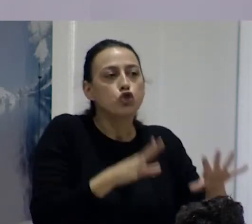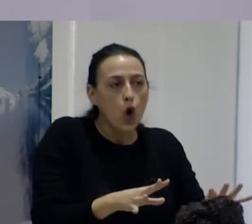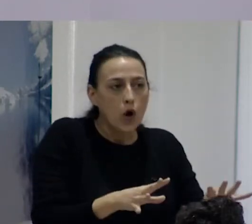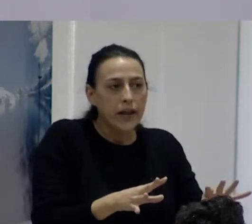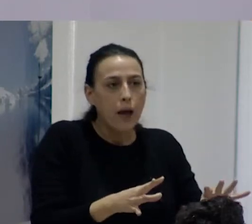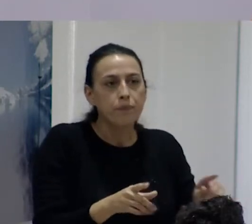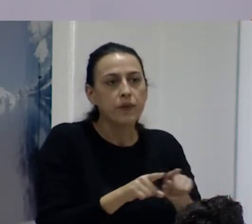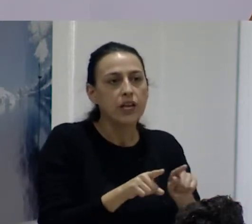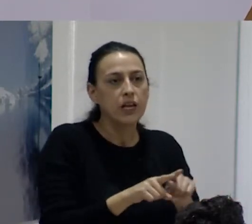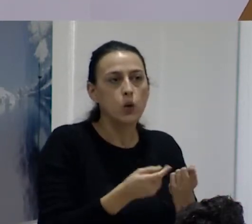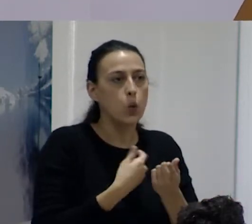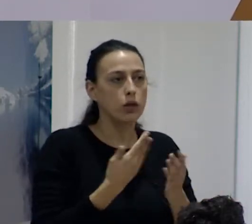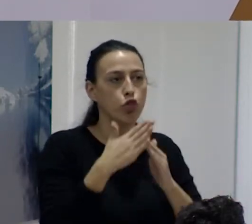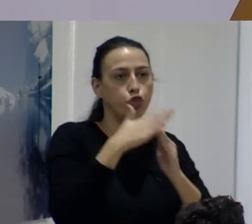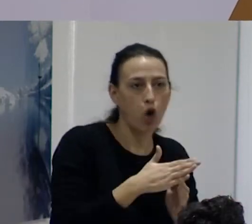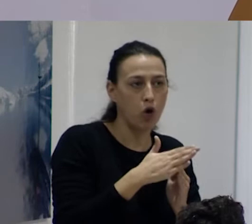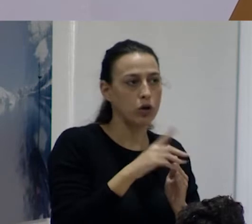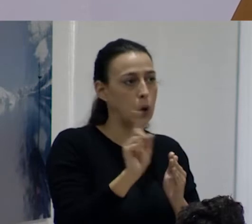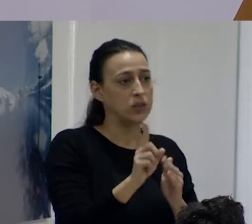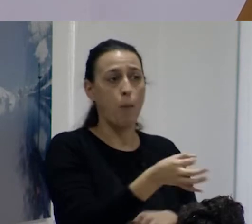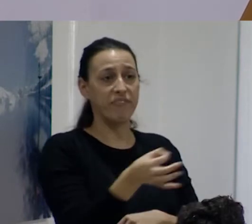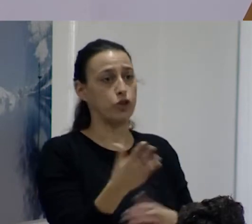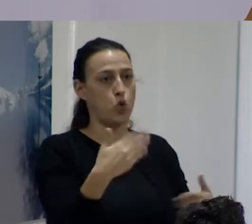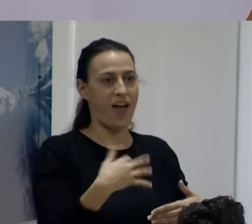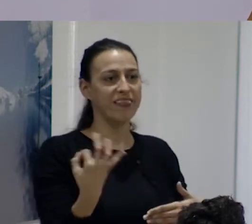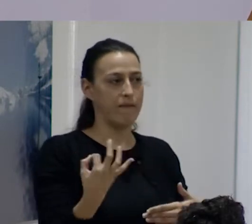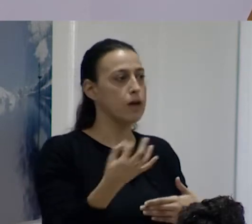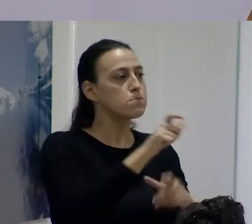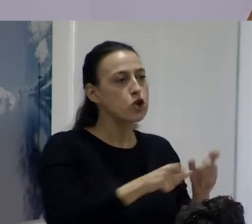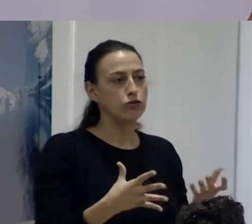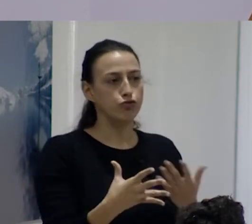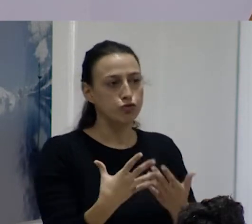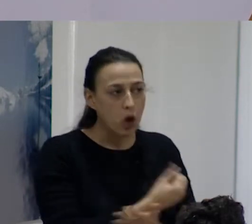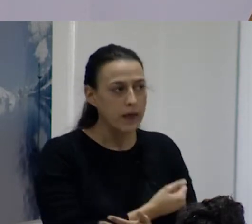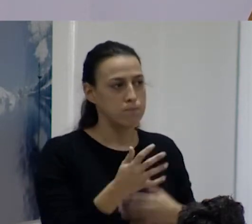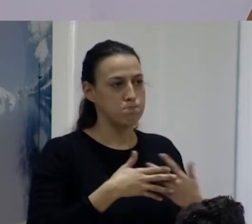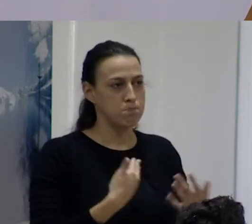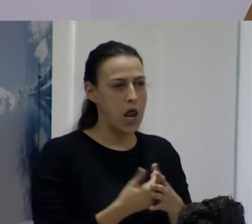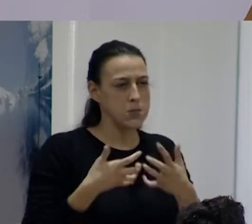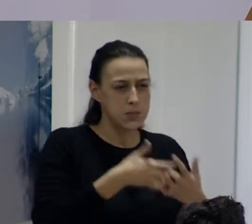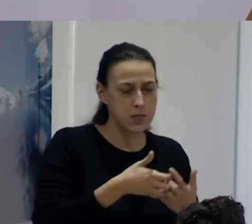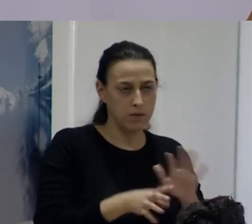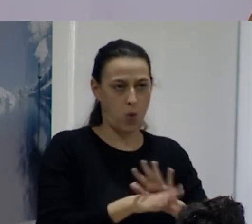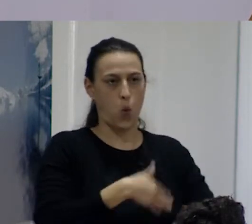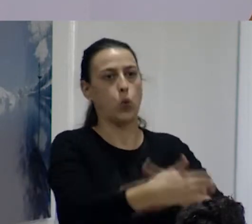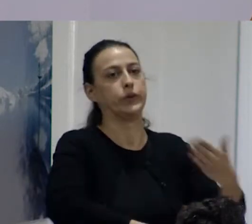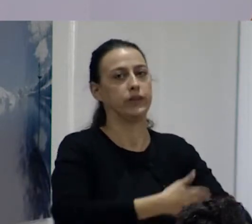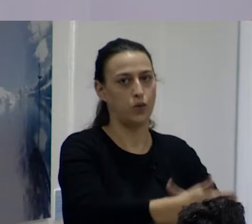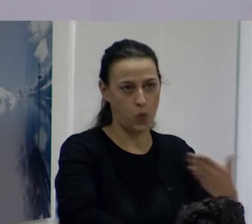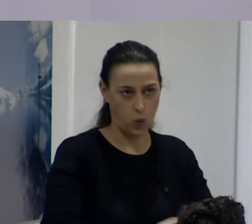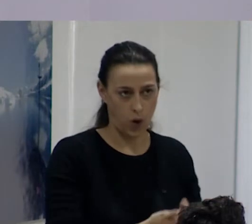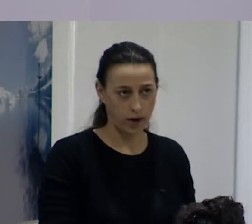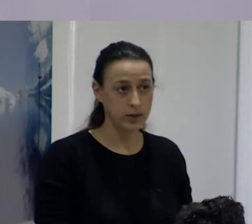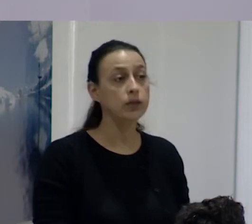pel vendaval del progrés, sense que sapiguem si el progrés és bo o roi. I si donem per bones les paraules